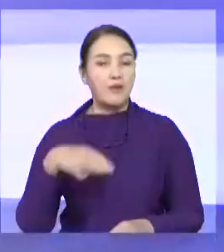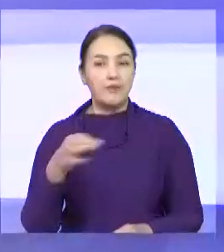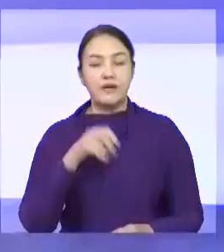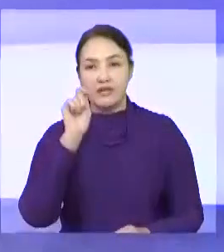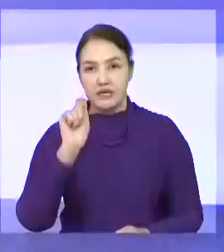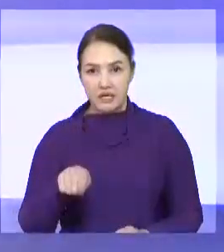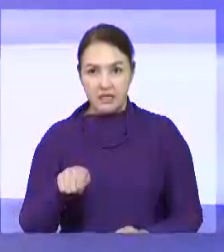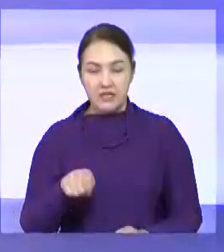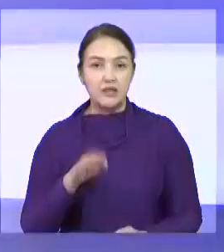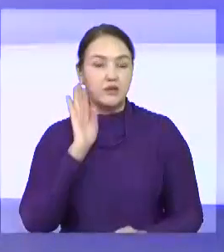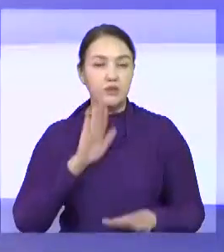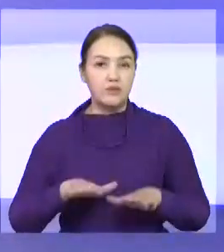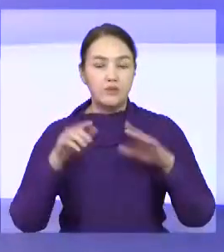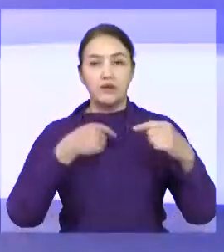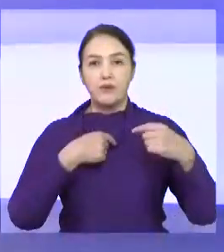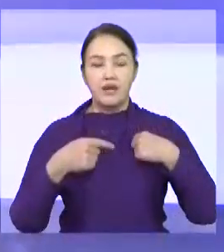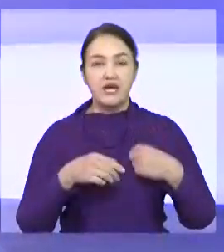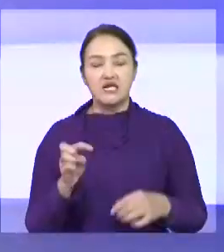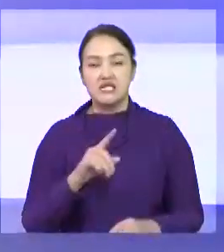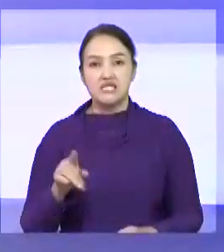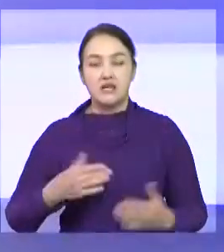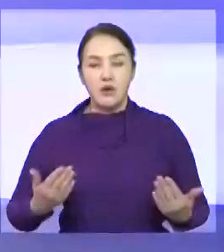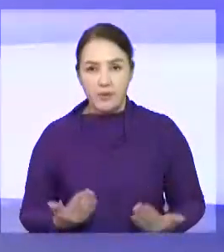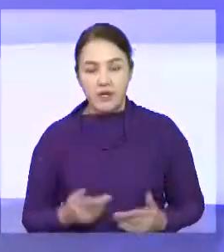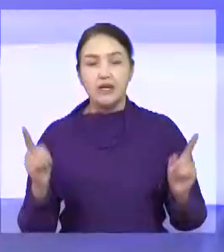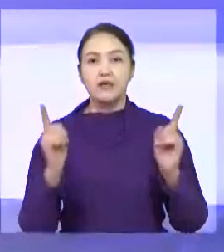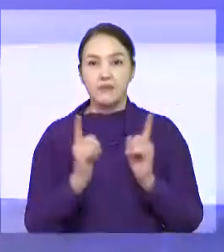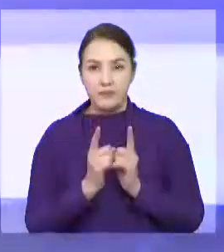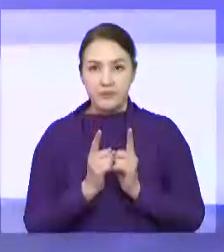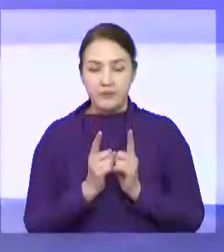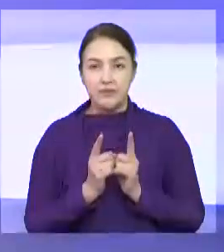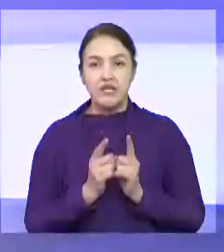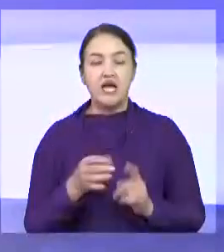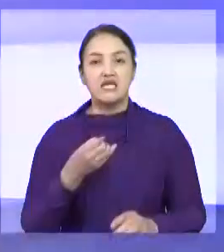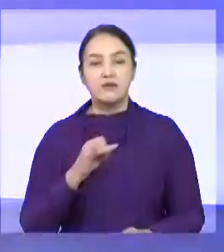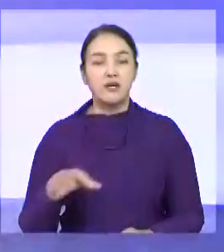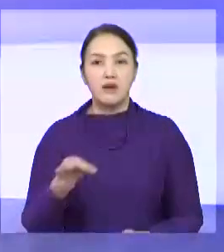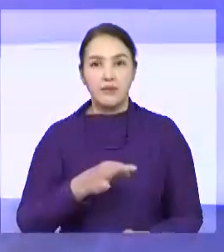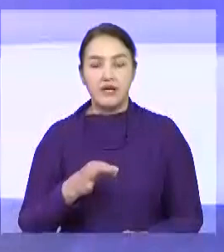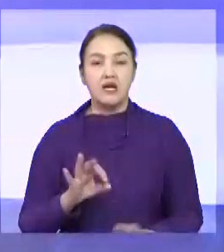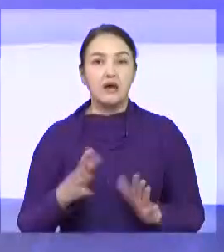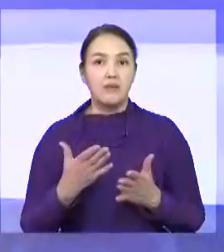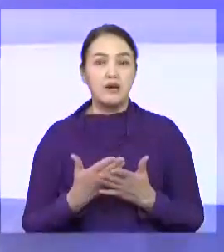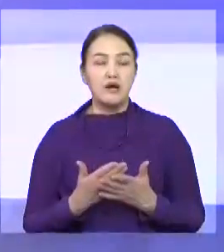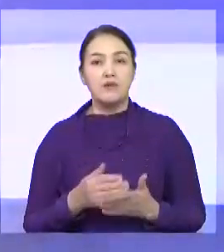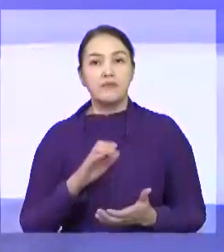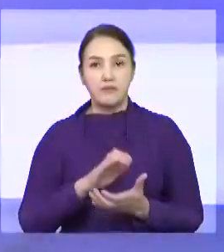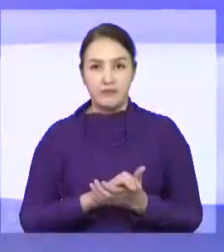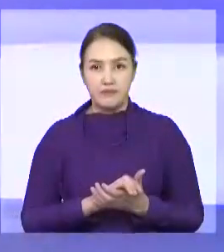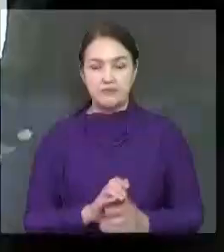келді. Олар су тасқынынан зардап шеккен Ырғыз өңірінің тұрғындарымен кездесті. Сондай-ақ Әйтеке би ауданындағы жағдаймен де жіті